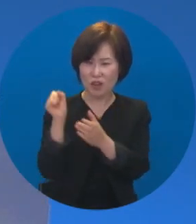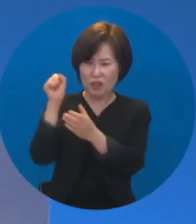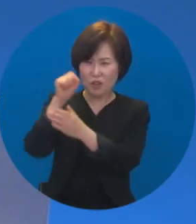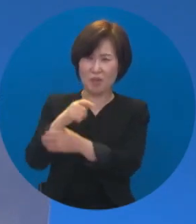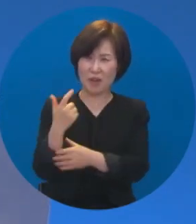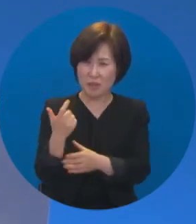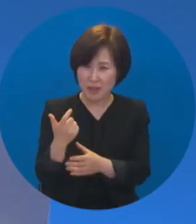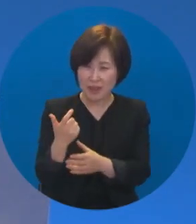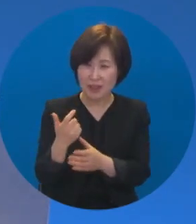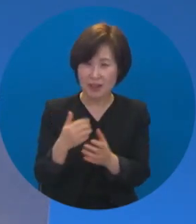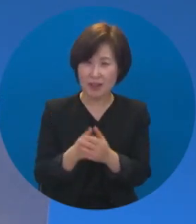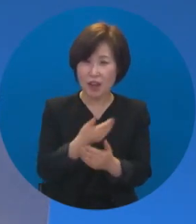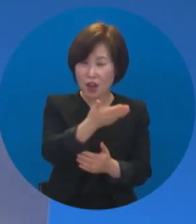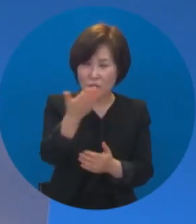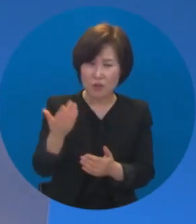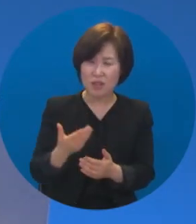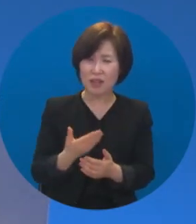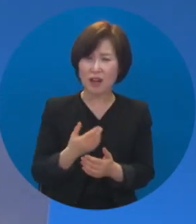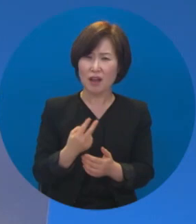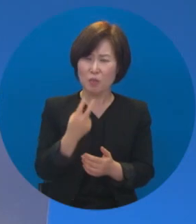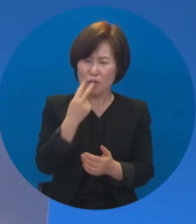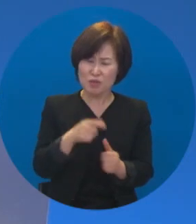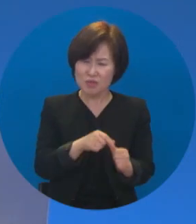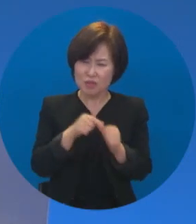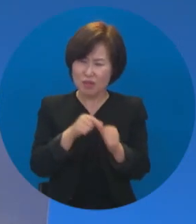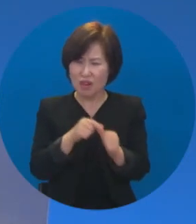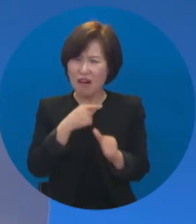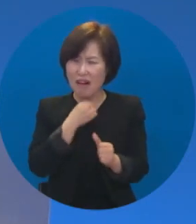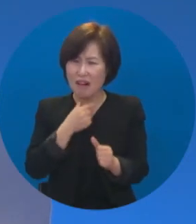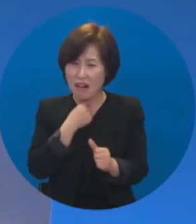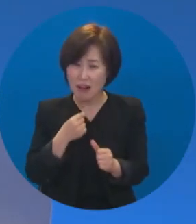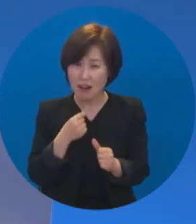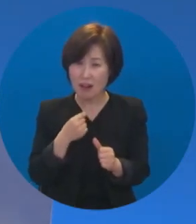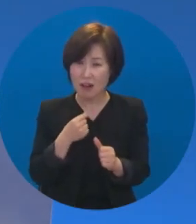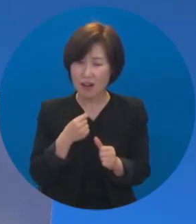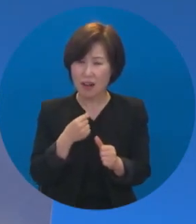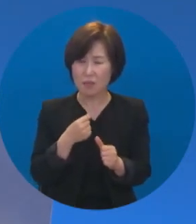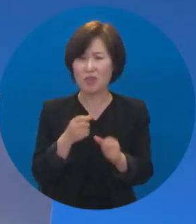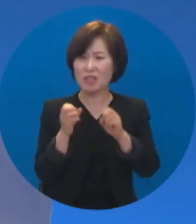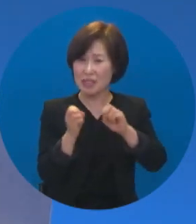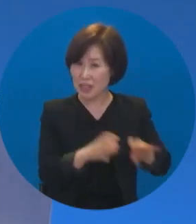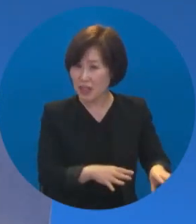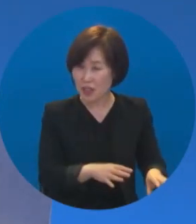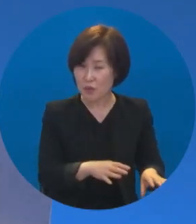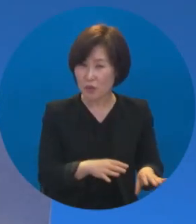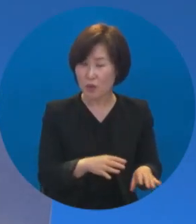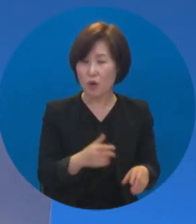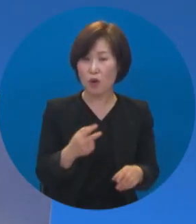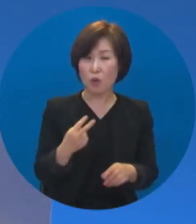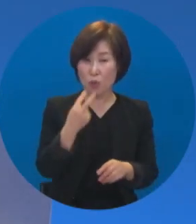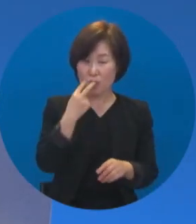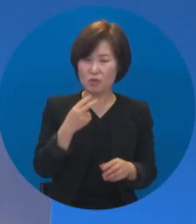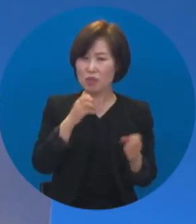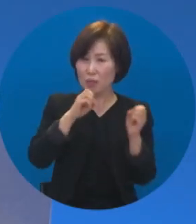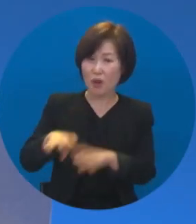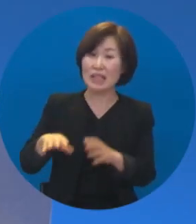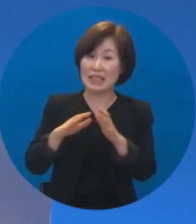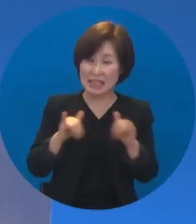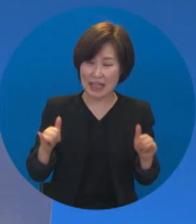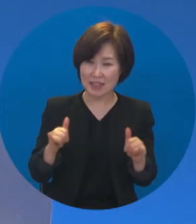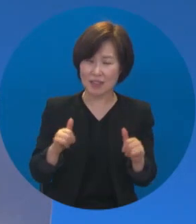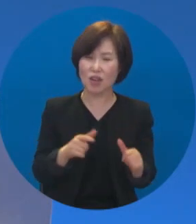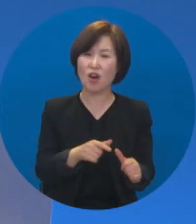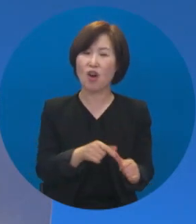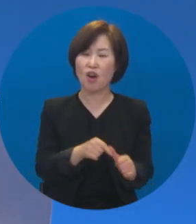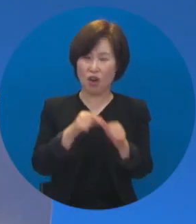너희가 너희 목숨을 구하려고 하면 잃을 것이요, 목숨을 버리는 자는 얻을 것이다. 주님이